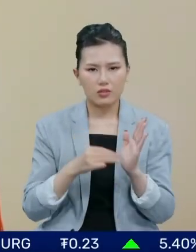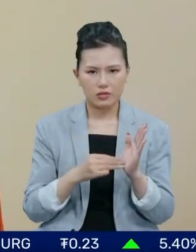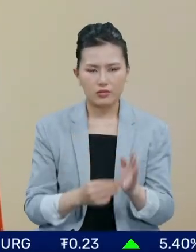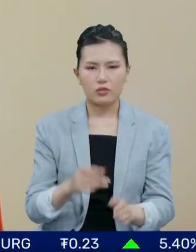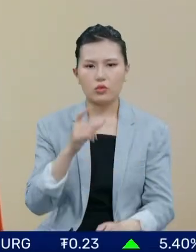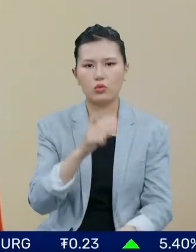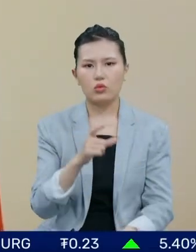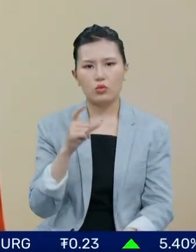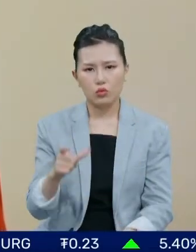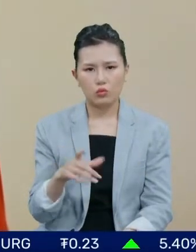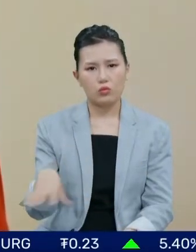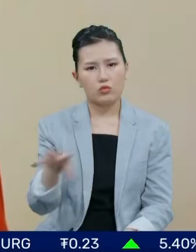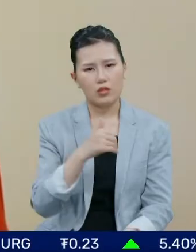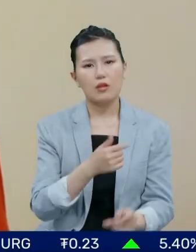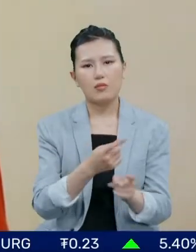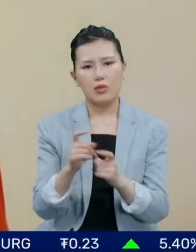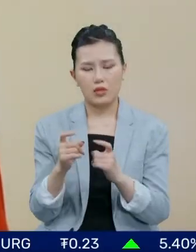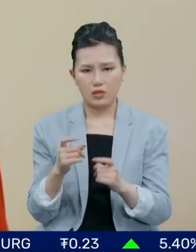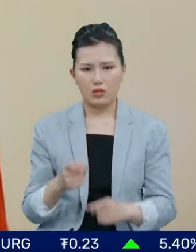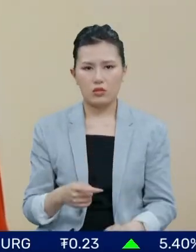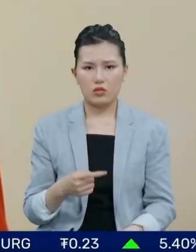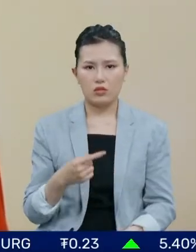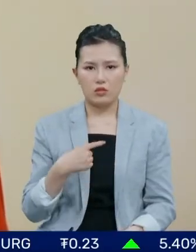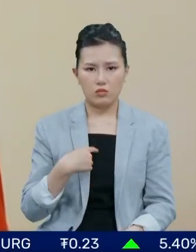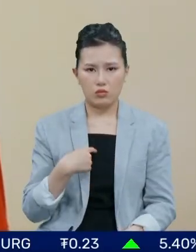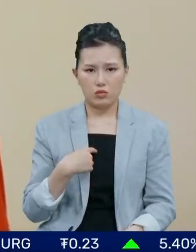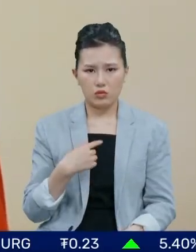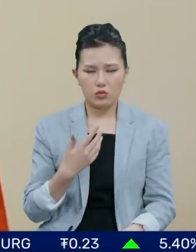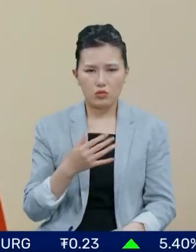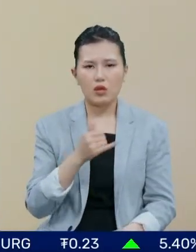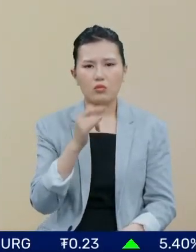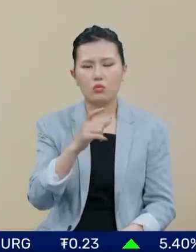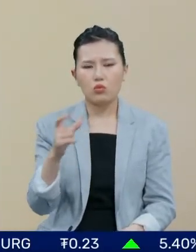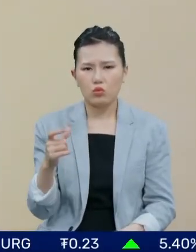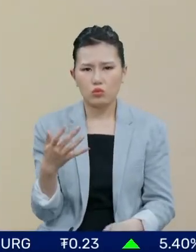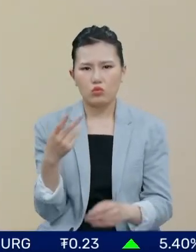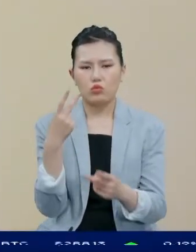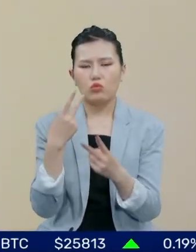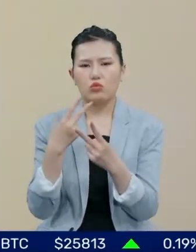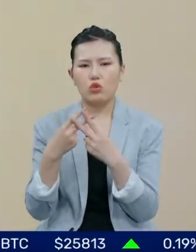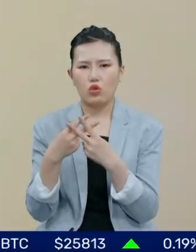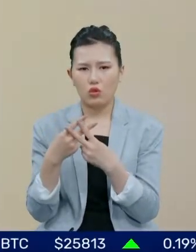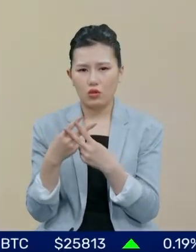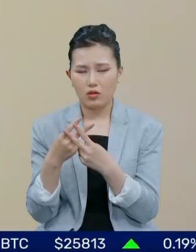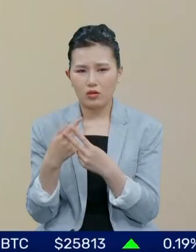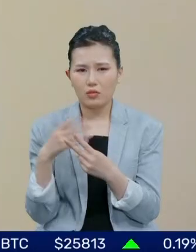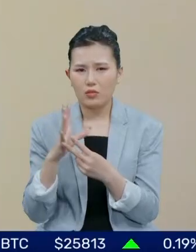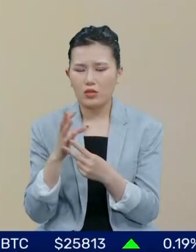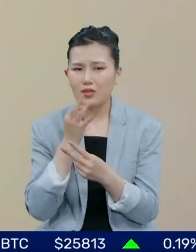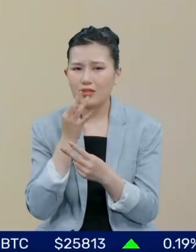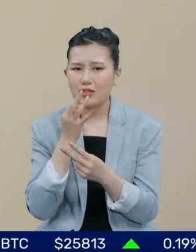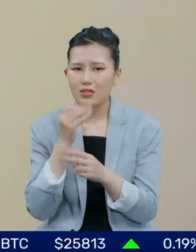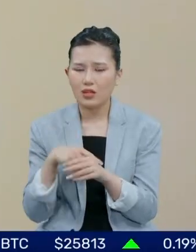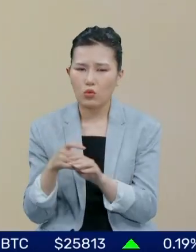би үннийг харуулчих юмсан. Өнөөдөр би Шоногоос нэг хонгийн өмнө гэсэн суралцчих юмсан. Суралцдаад би хэвлийн баг хурд хийгээд бүх муу